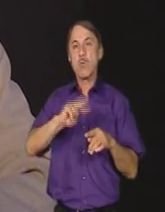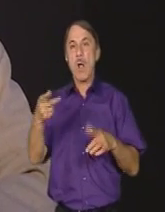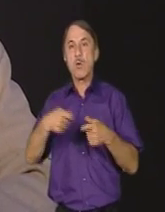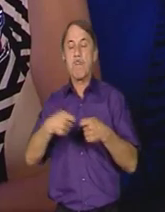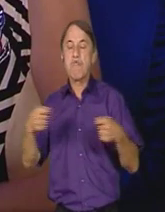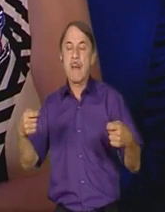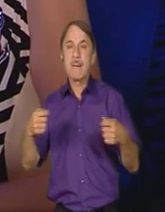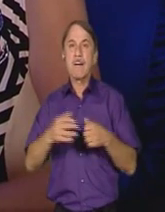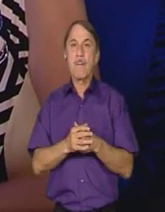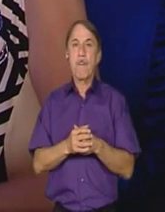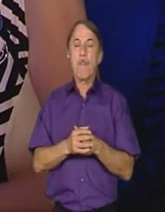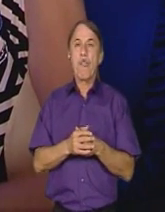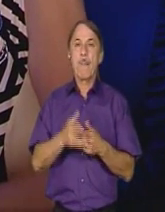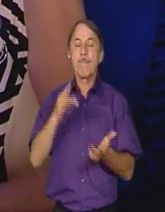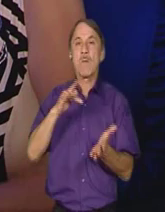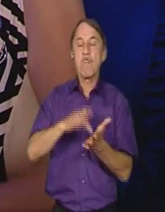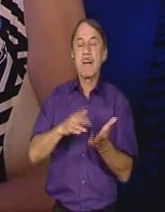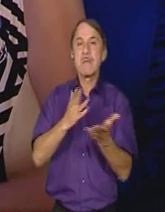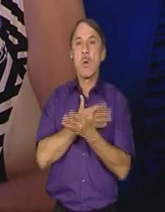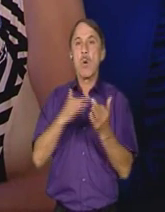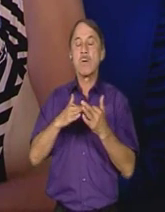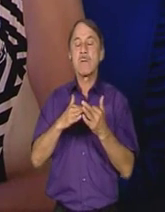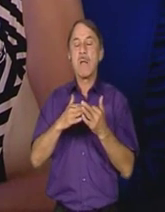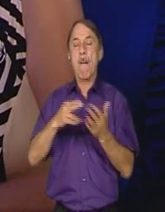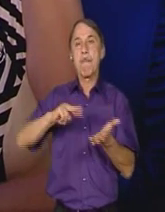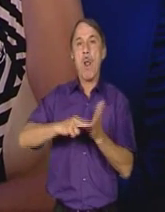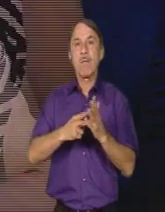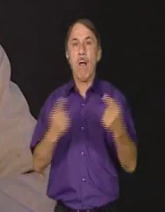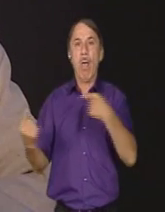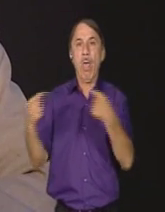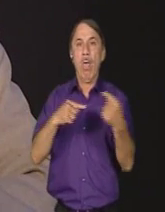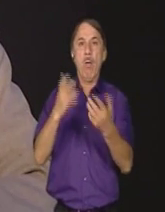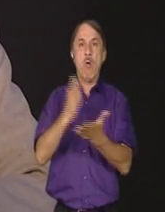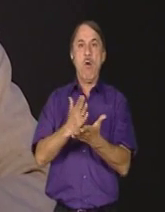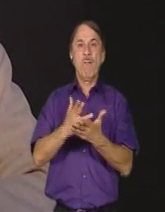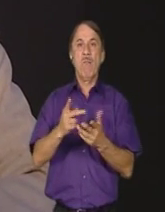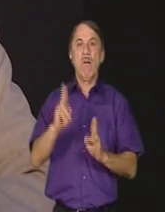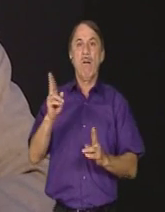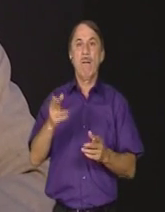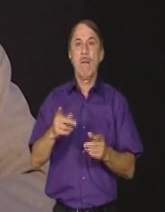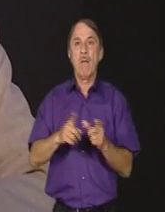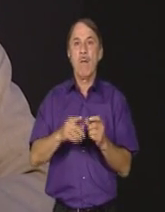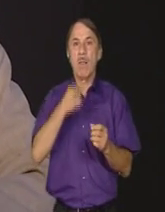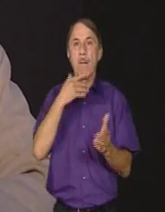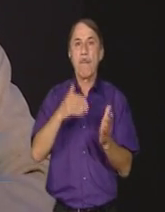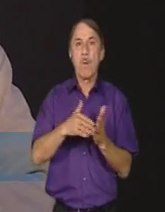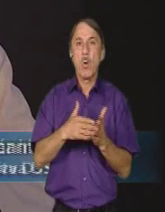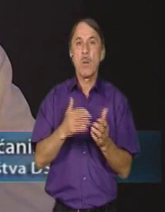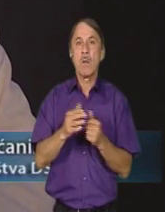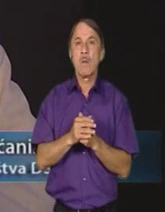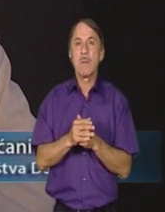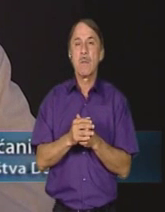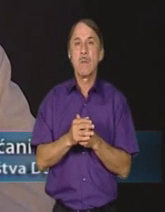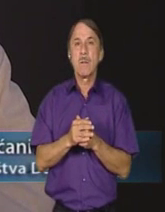meri mesto za politička prepucavanja najbesmislenija, u transmisiju, pretvorenu